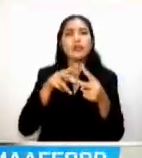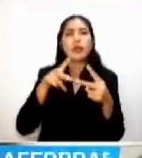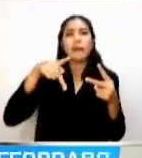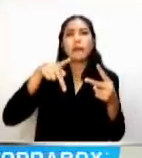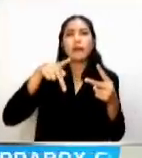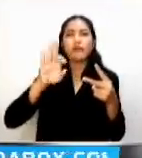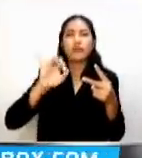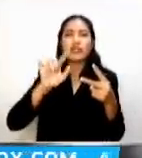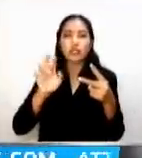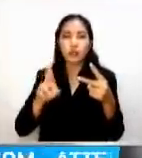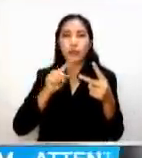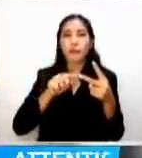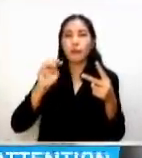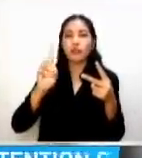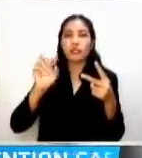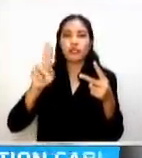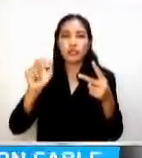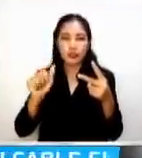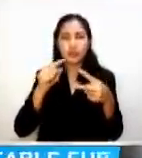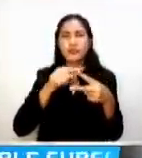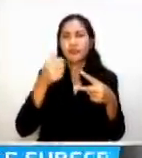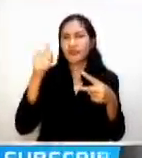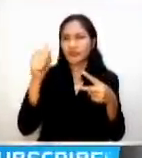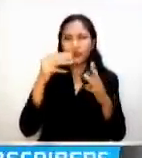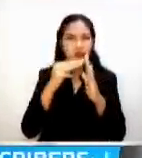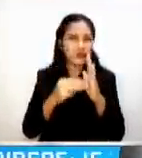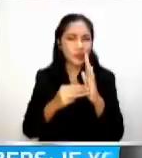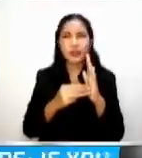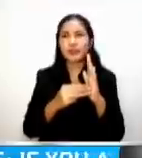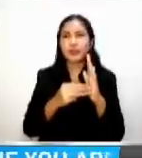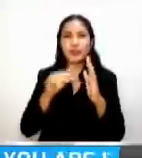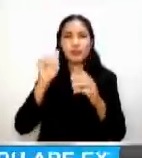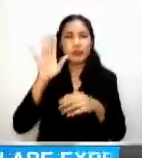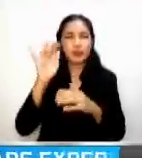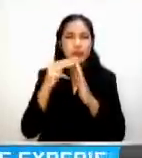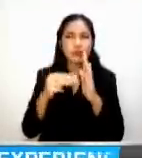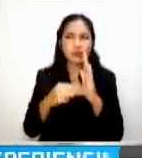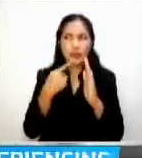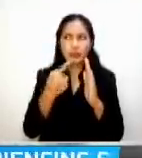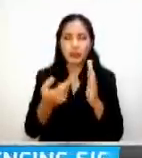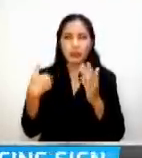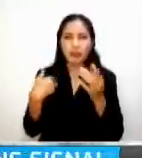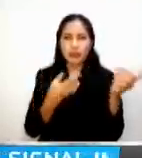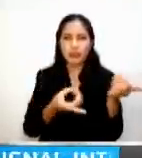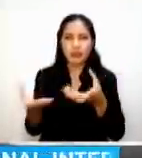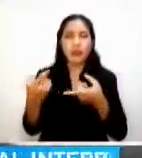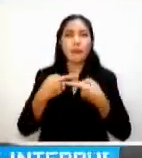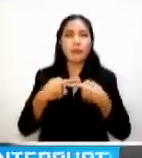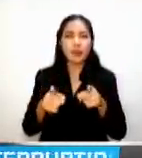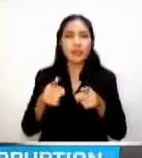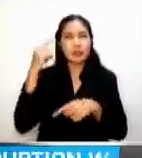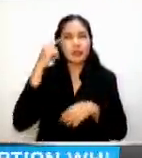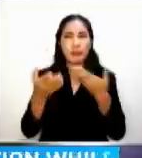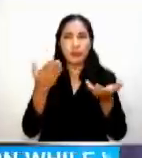we ordered I think 10 million or 15 million. They said they will eventually deliver. Pero si Secretary Galvez thinks it will not be until